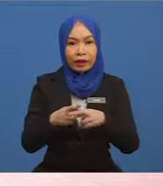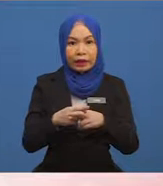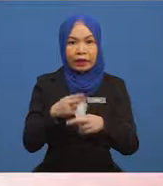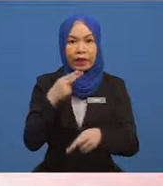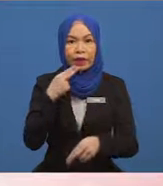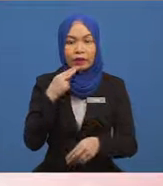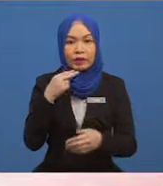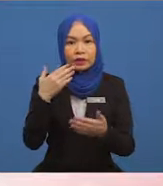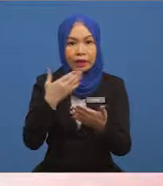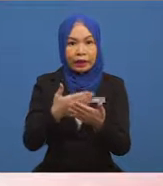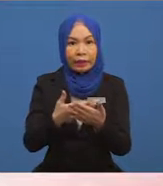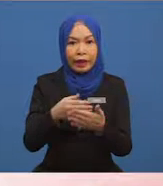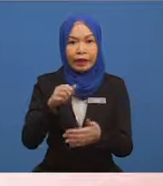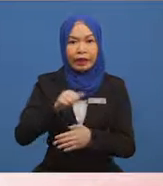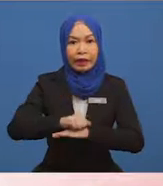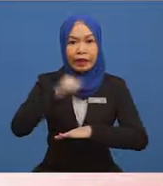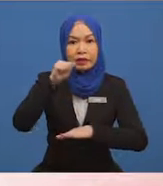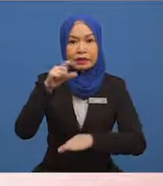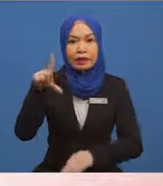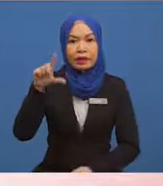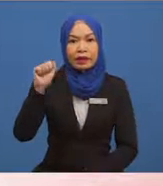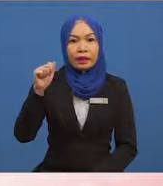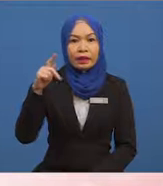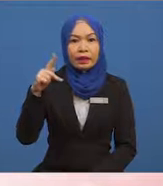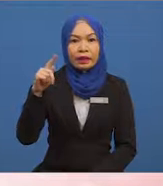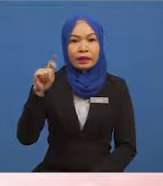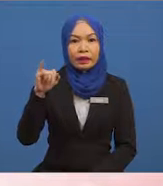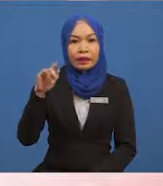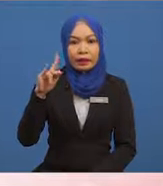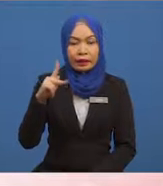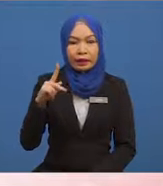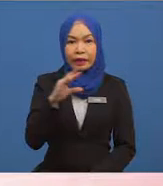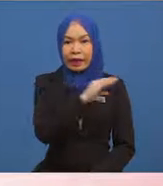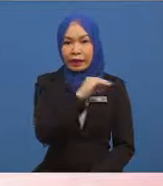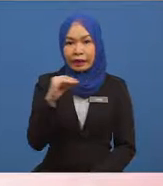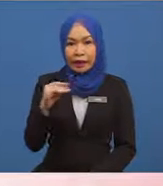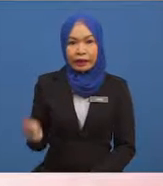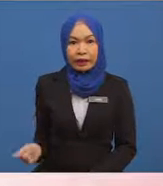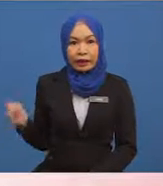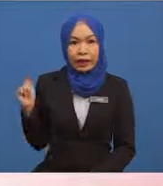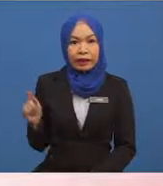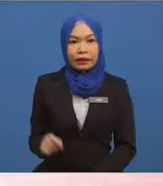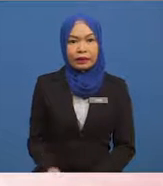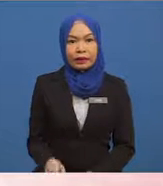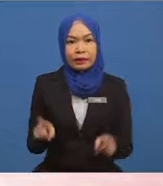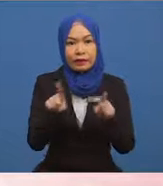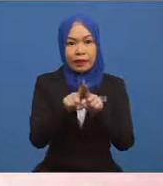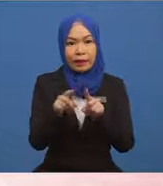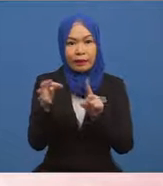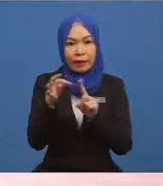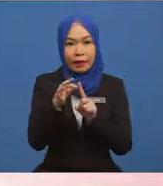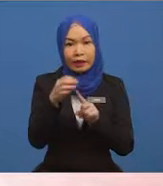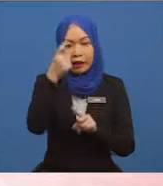tenaga. Berikut adalah persamaan perkataan untuk